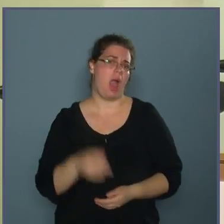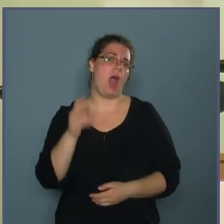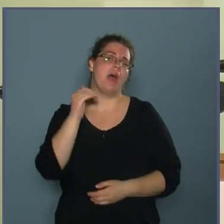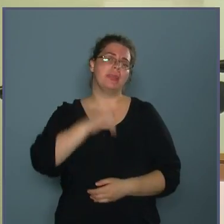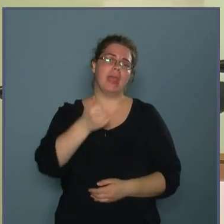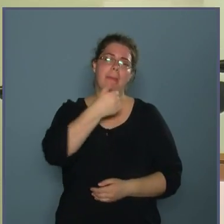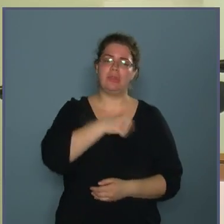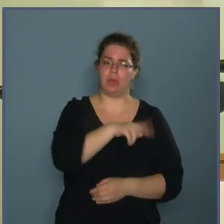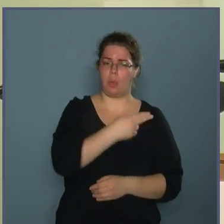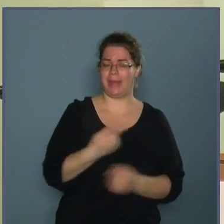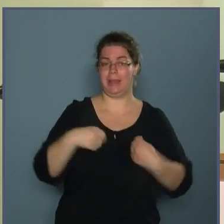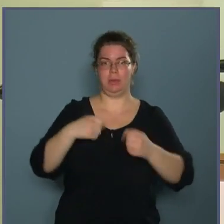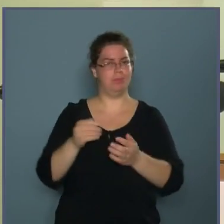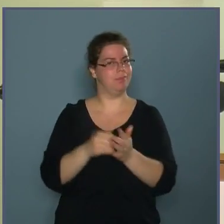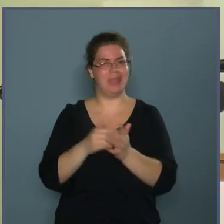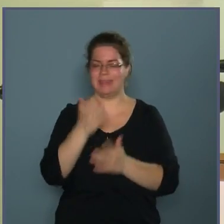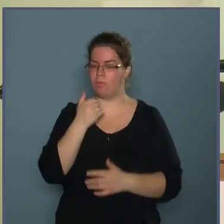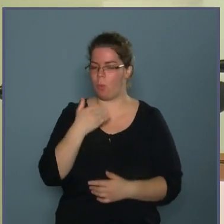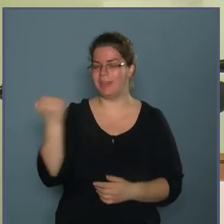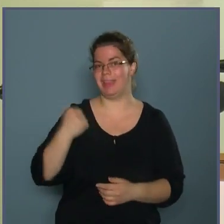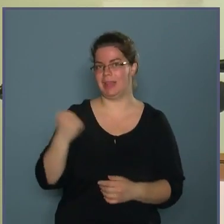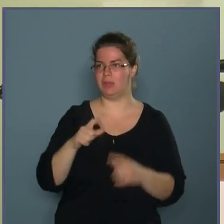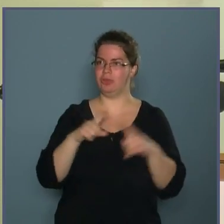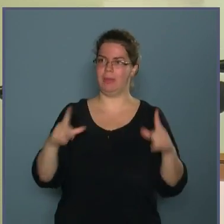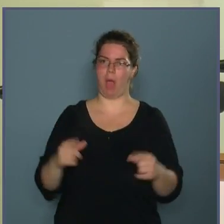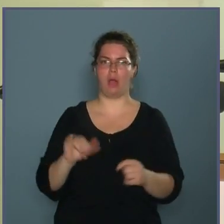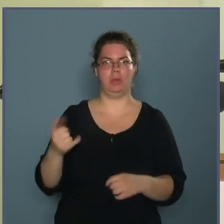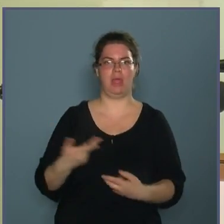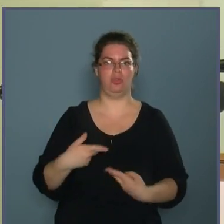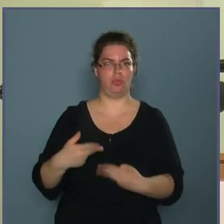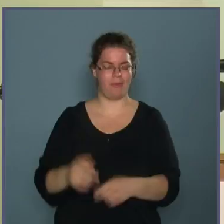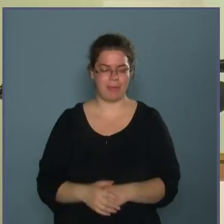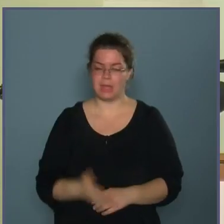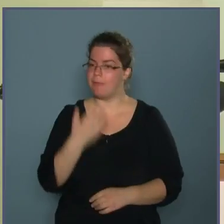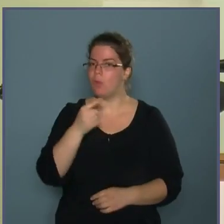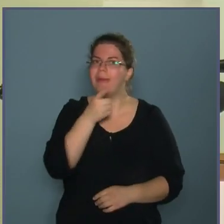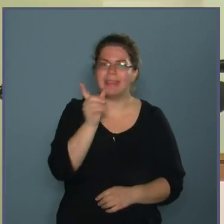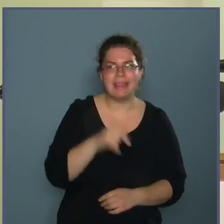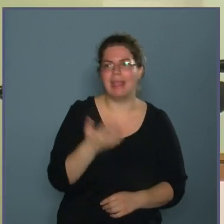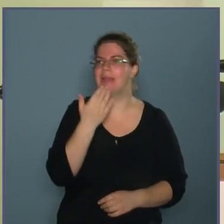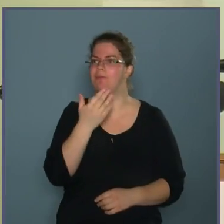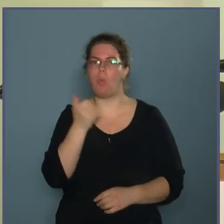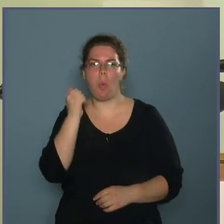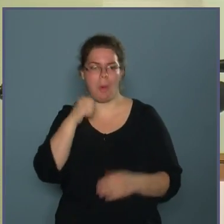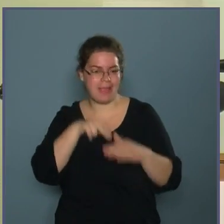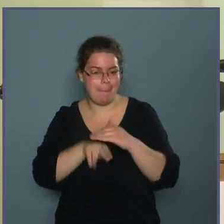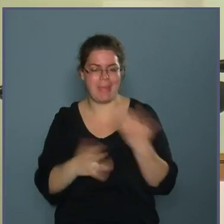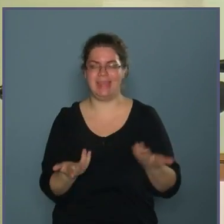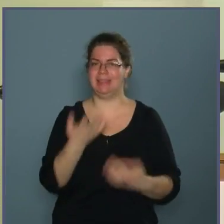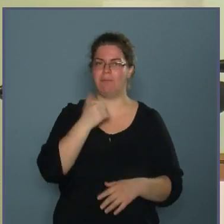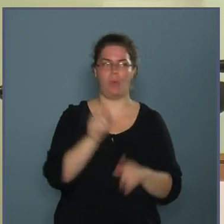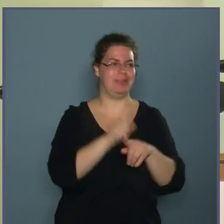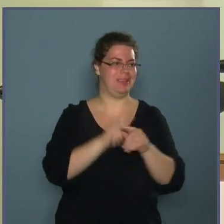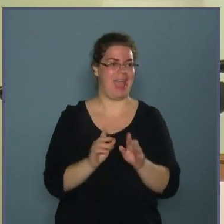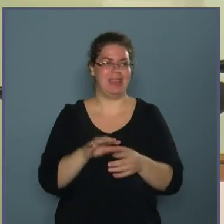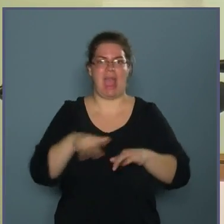Kórház építésekor még nem volt digitális képalkotás és képtovábbítás, nem volt CT és MRI, nem volt ilyen elterjedt és